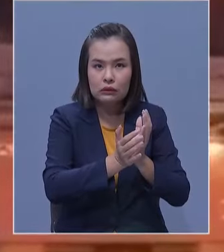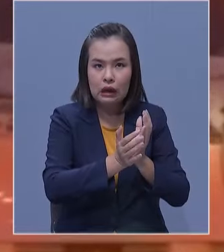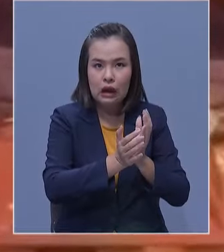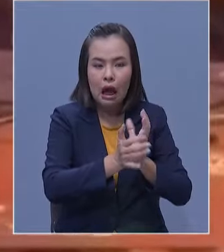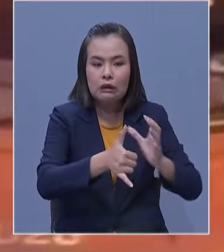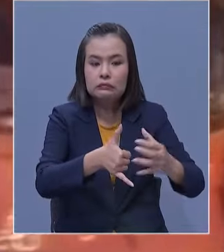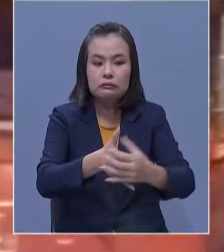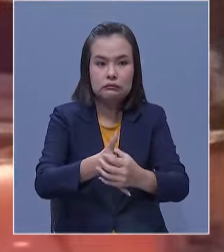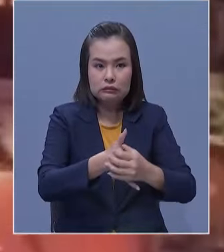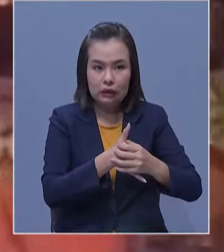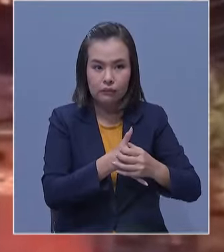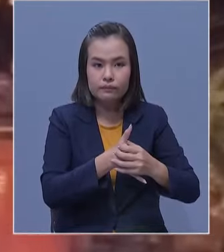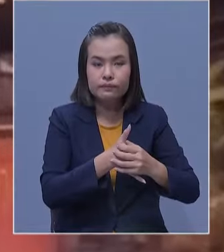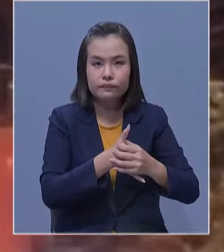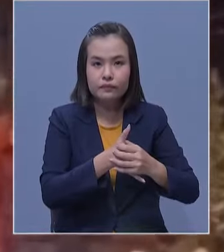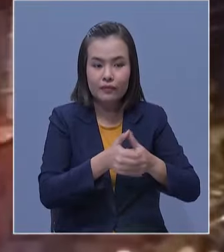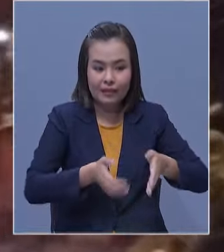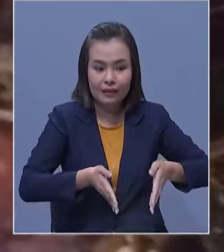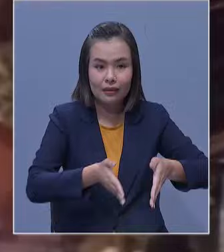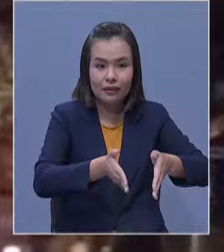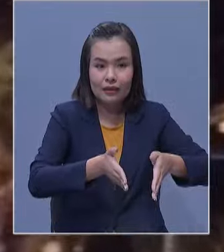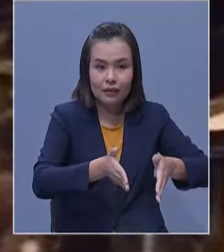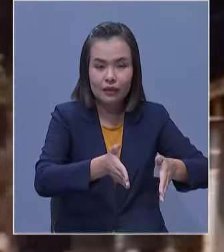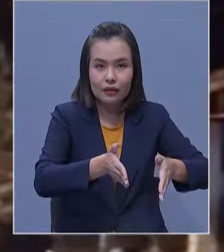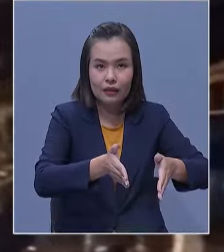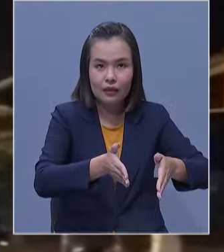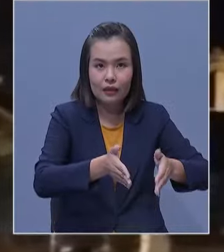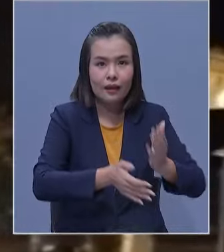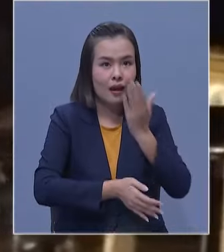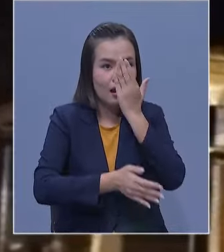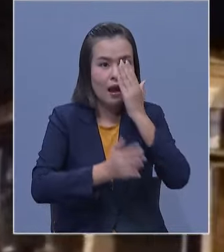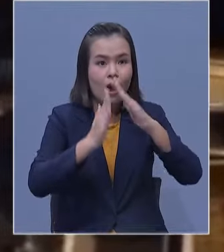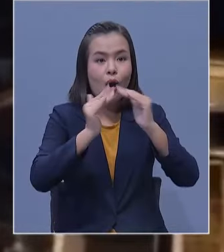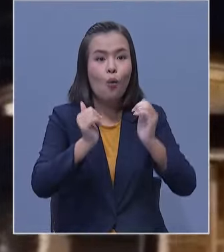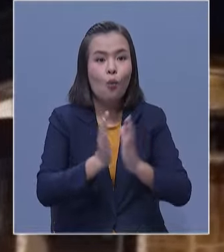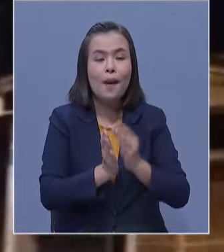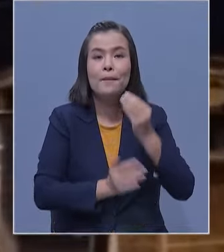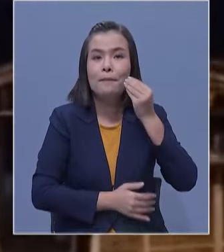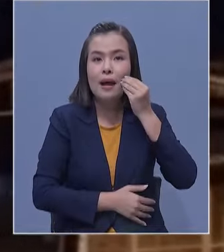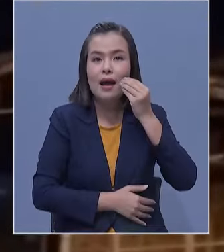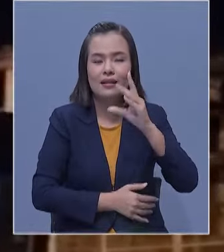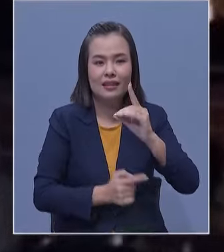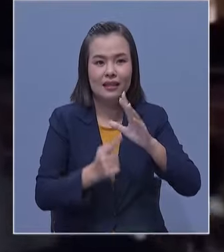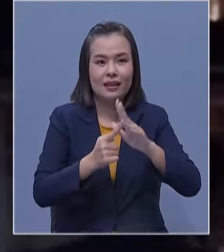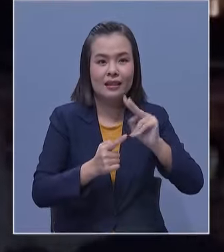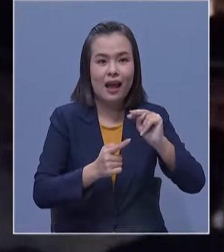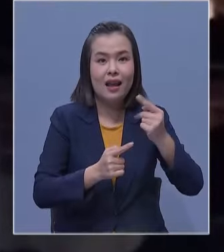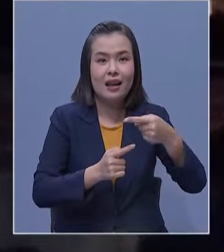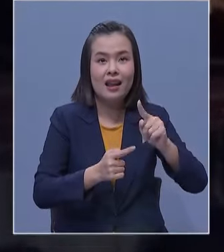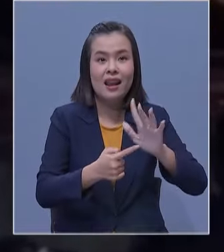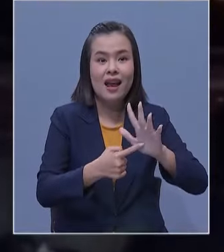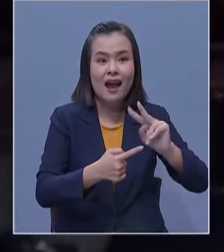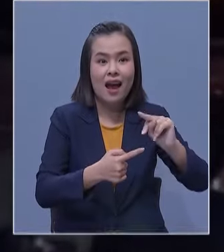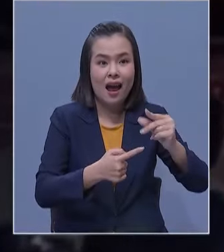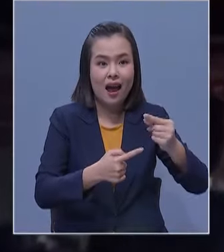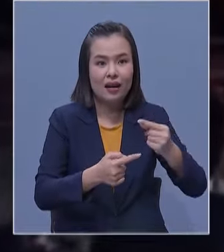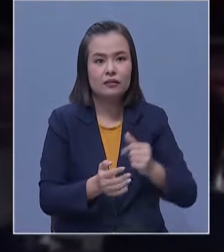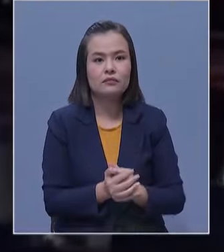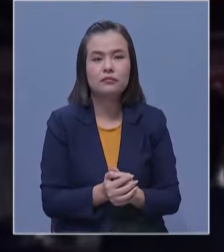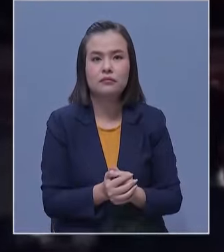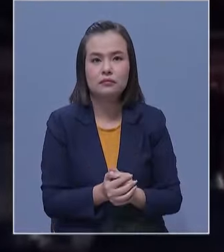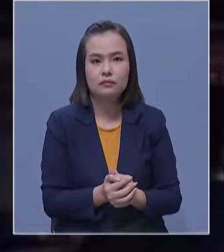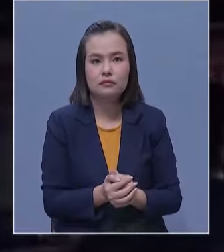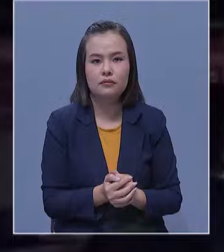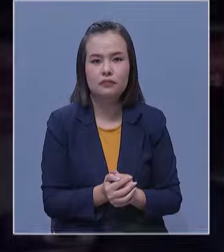จับกุมตัวได้นะคะบริเวณถนนหน้าวัดที่บ้านด่านนฮังก็ตอนนี้เดี๋ยวน่าจะ